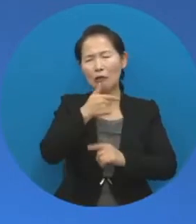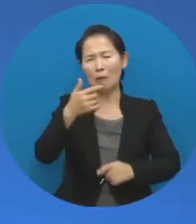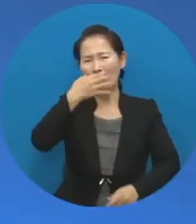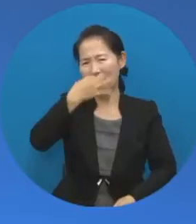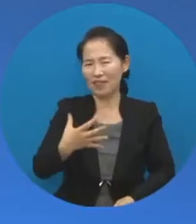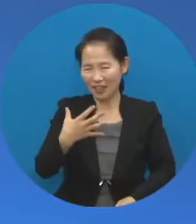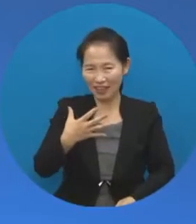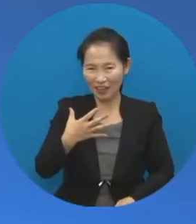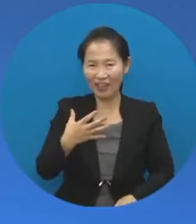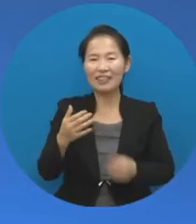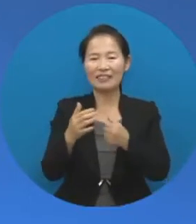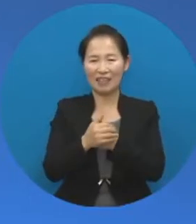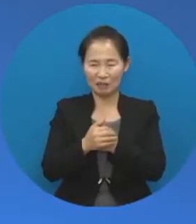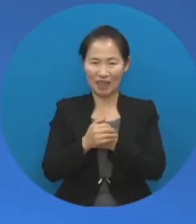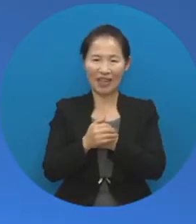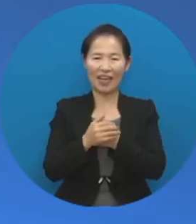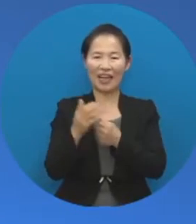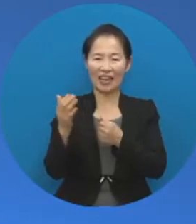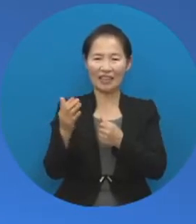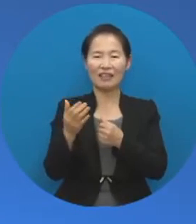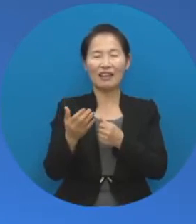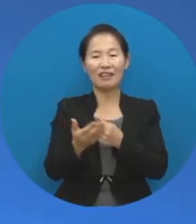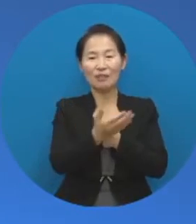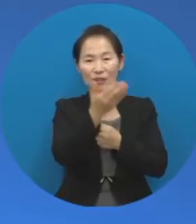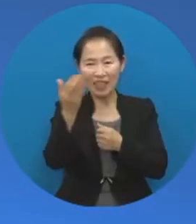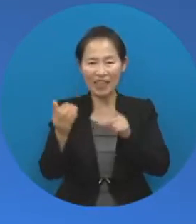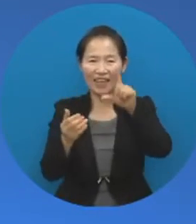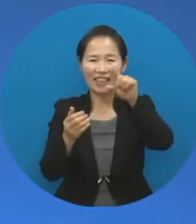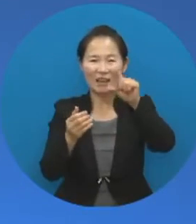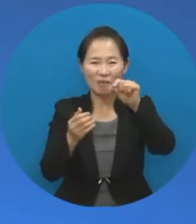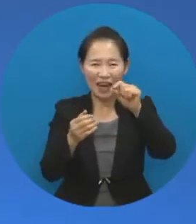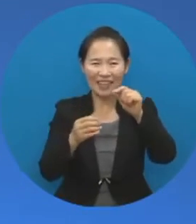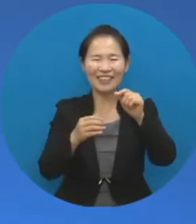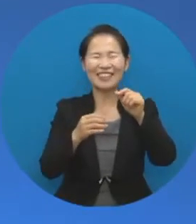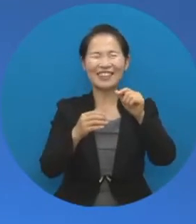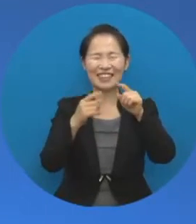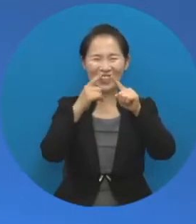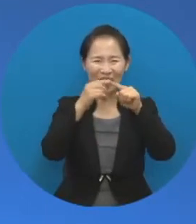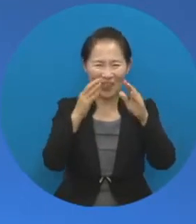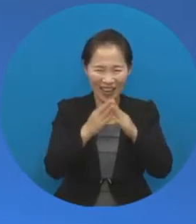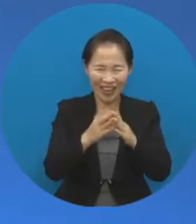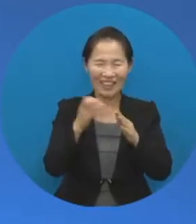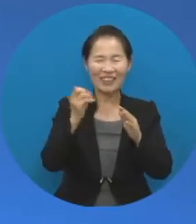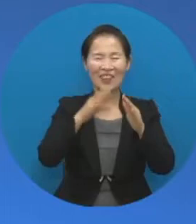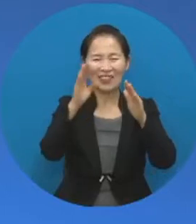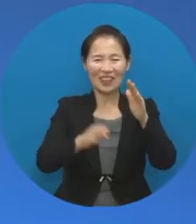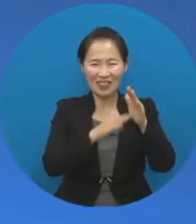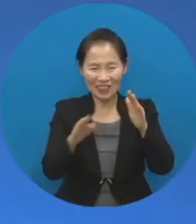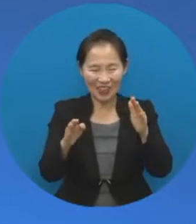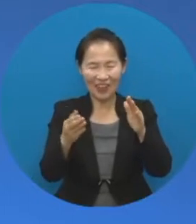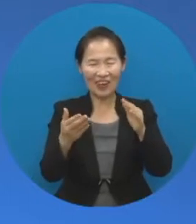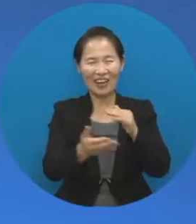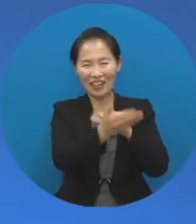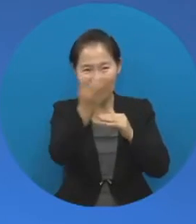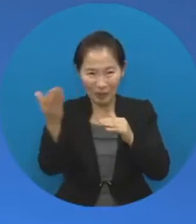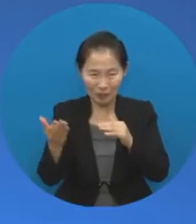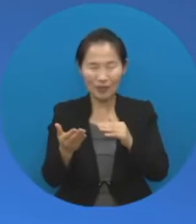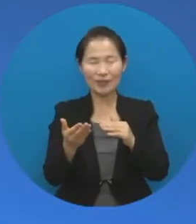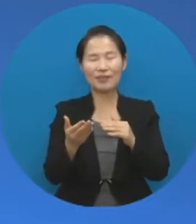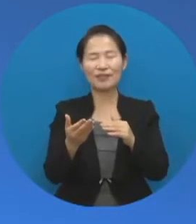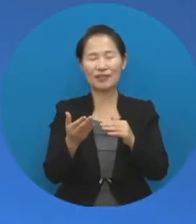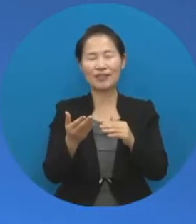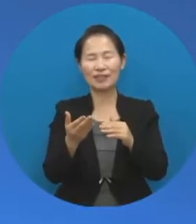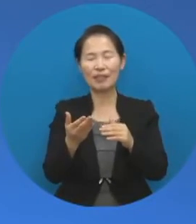1만 교회 성도분들의 이제 남편분들을 살려드리기 위해서 제가 이제 이 시대는 남편에게 순종하고